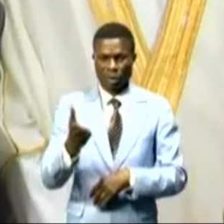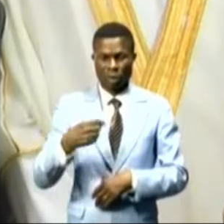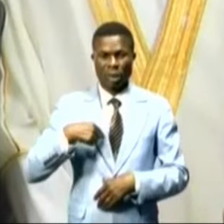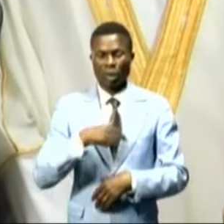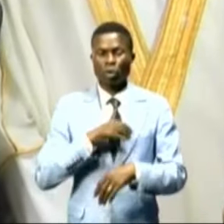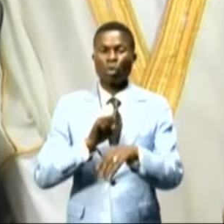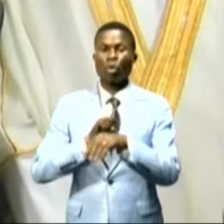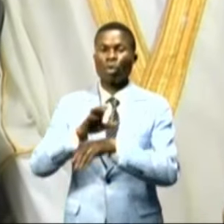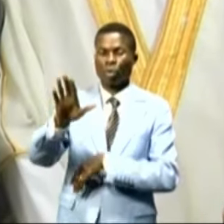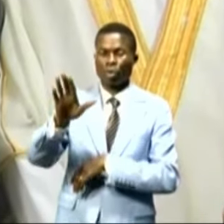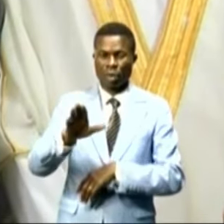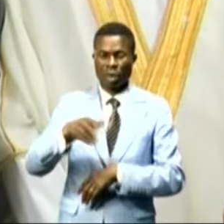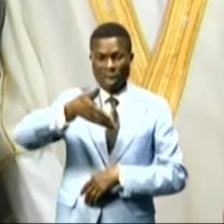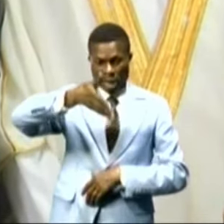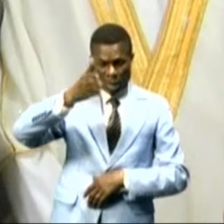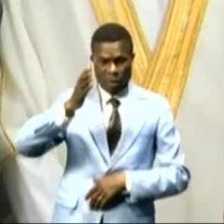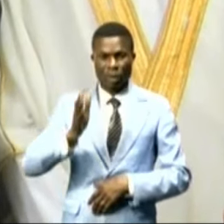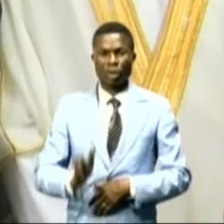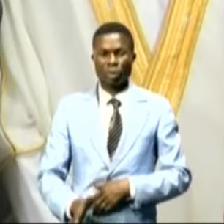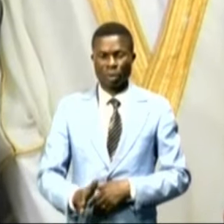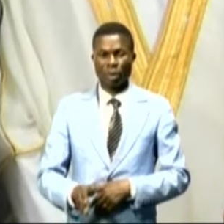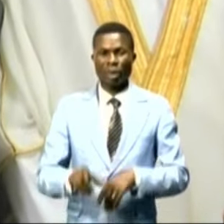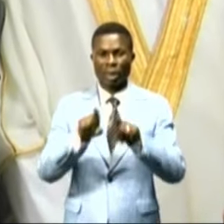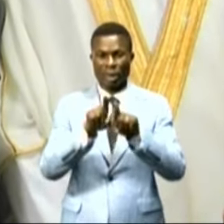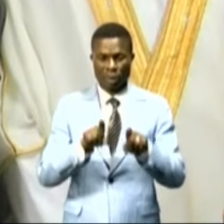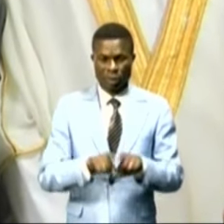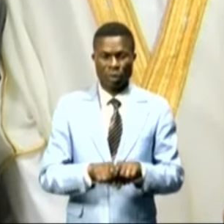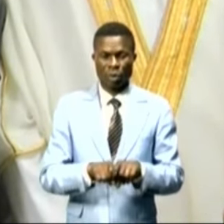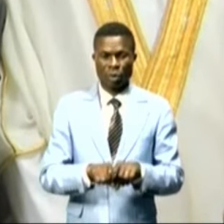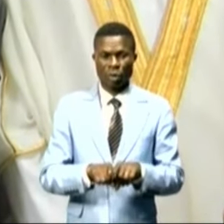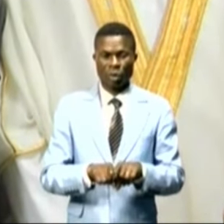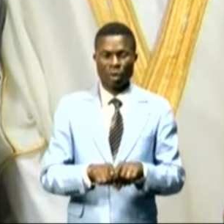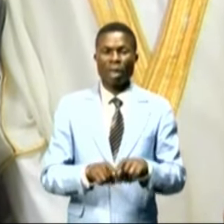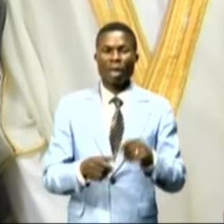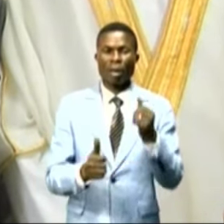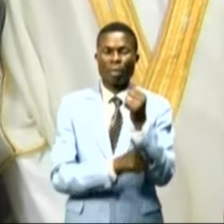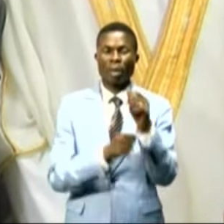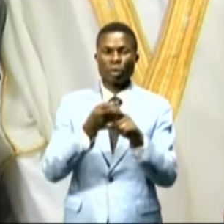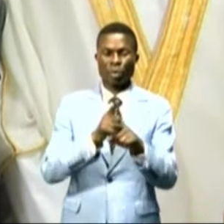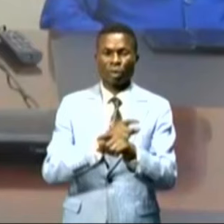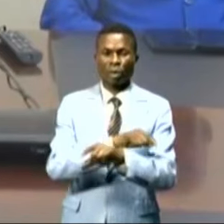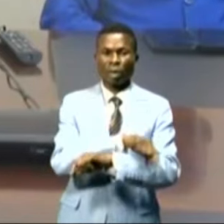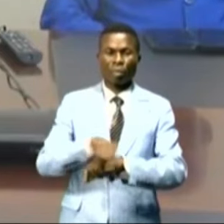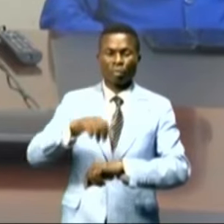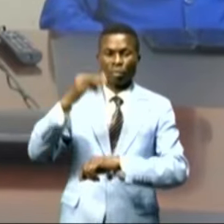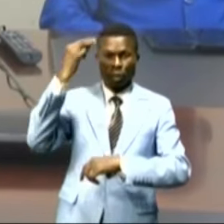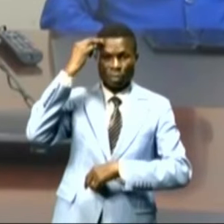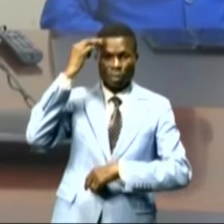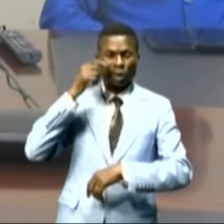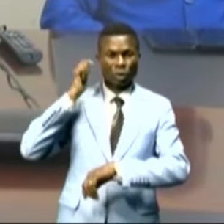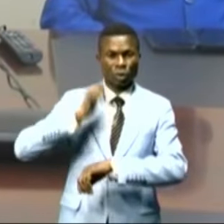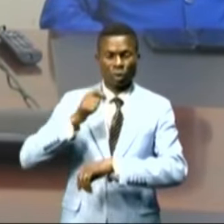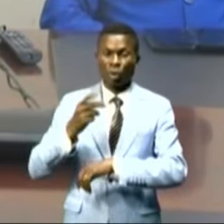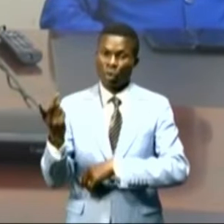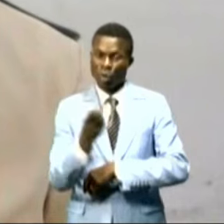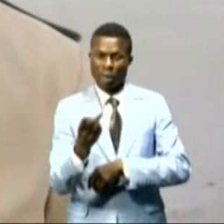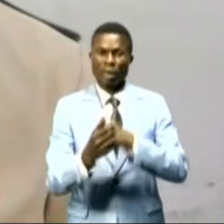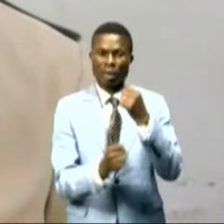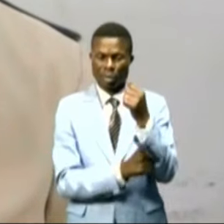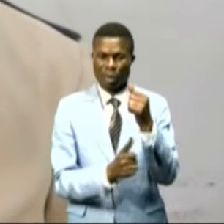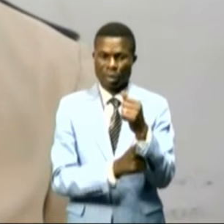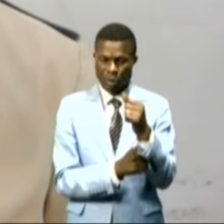envoyer quelques experts et puis et ceux du ministère de la Justice et les deux vont